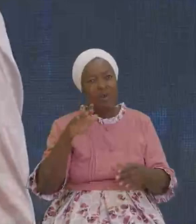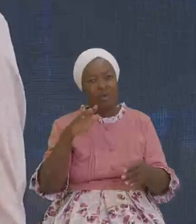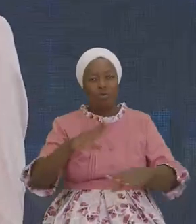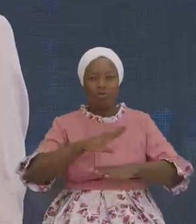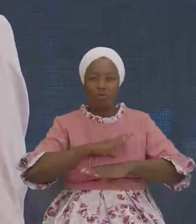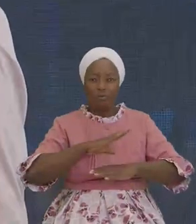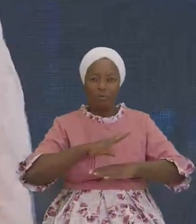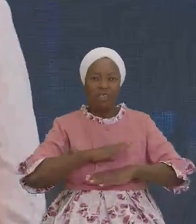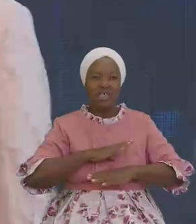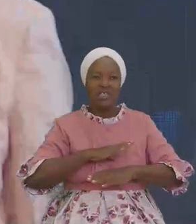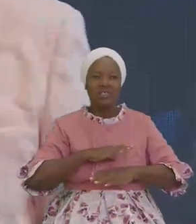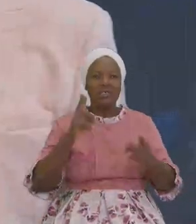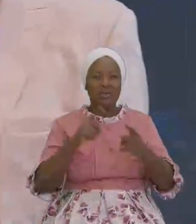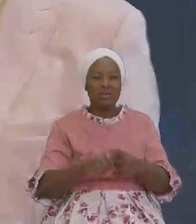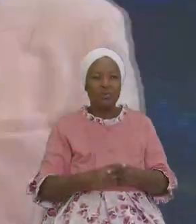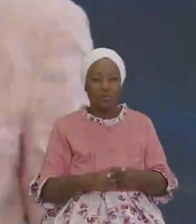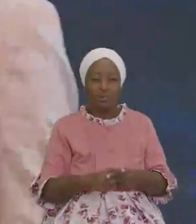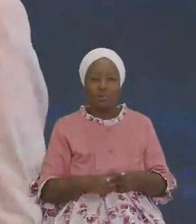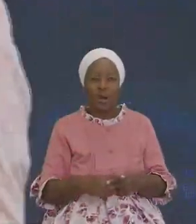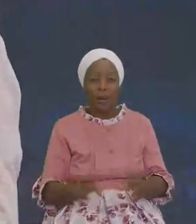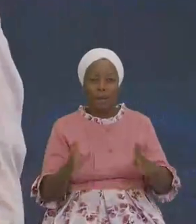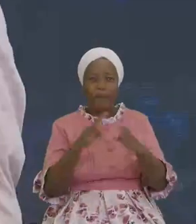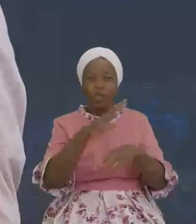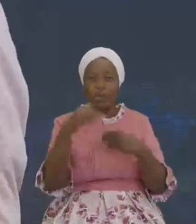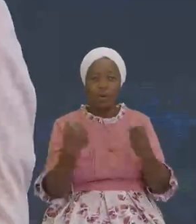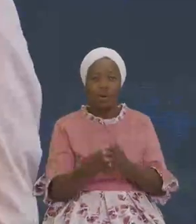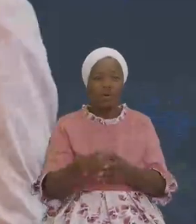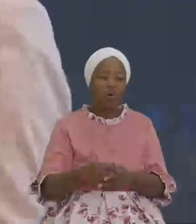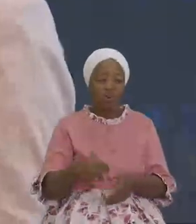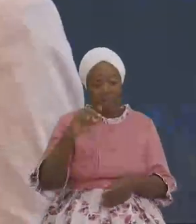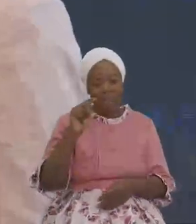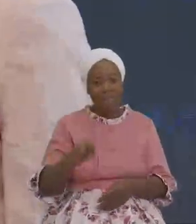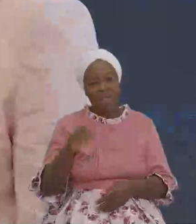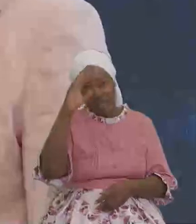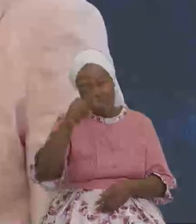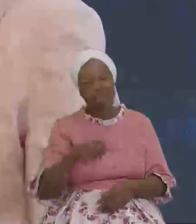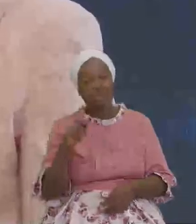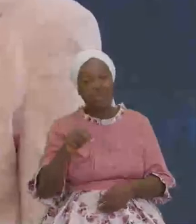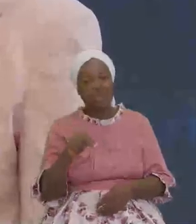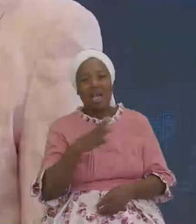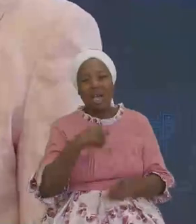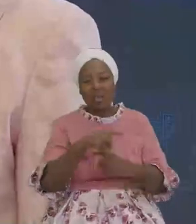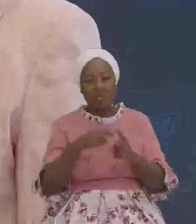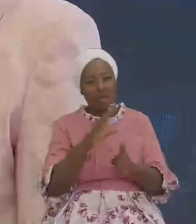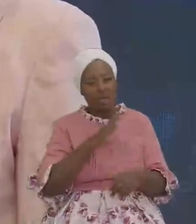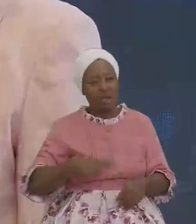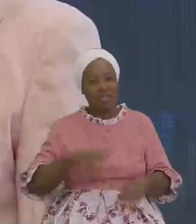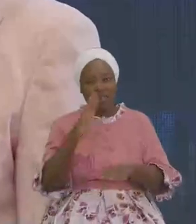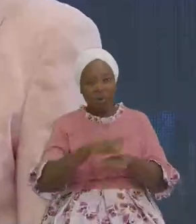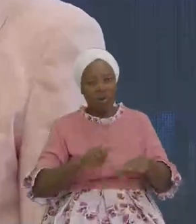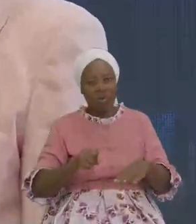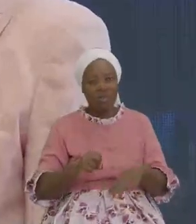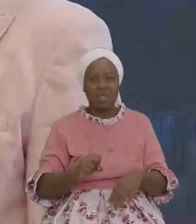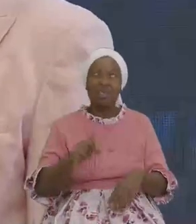pour de provision, une vie de suffisance pour combler ses besoins. Et quand Christ